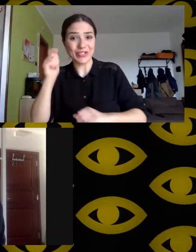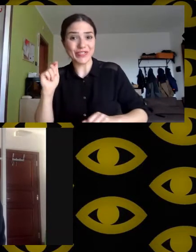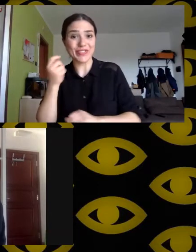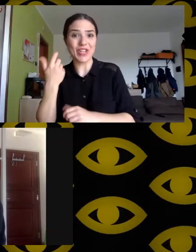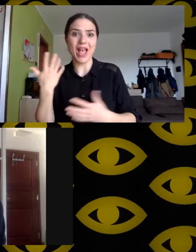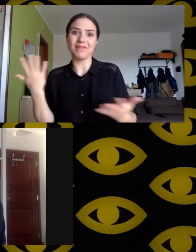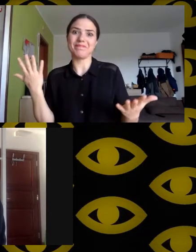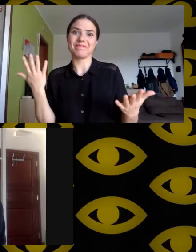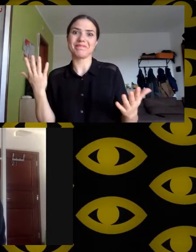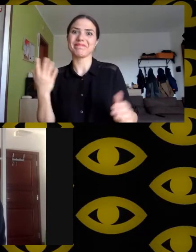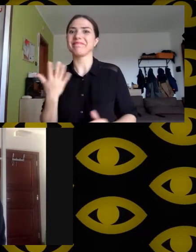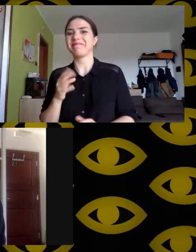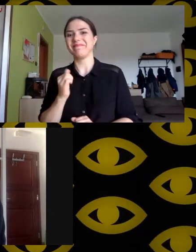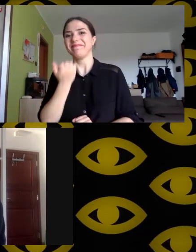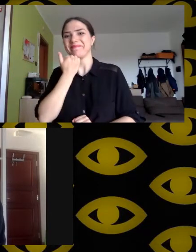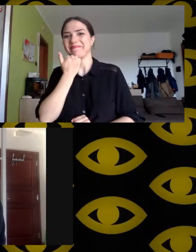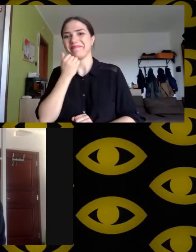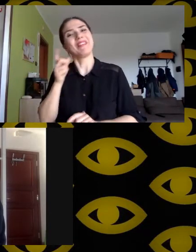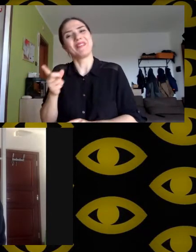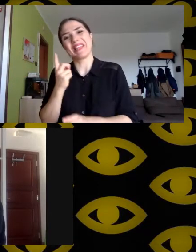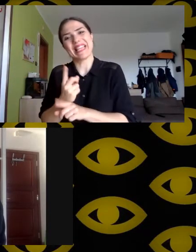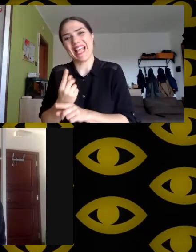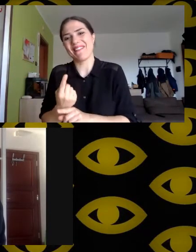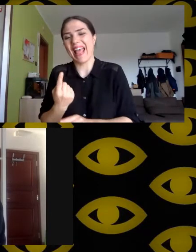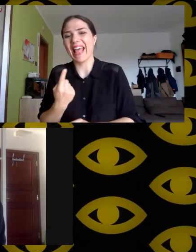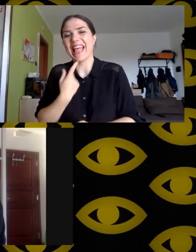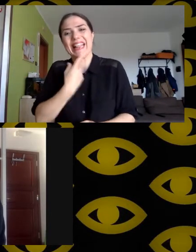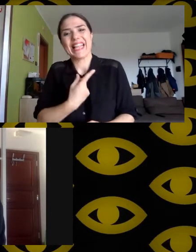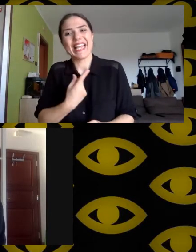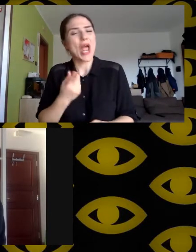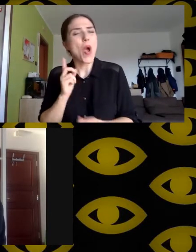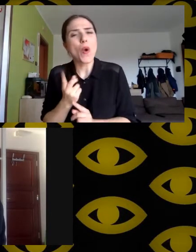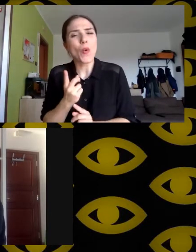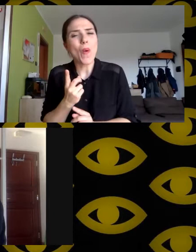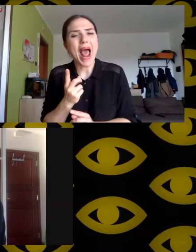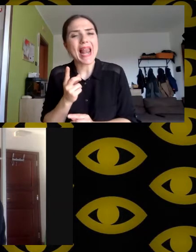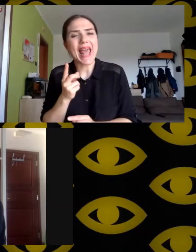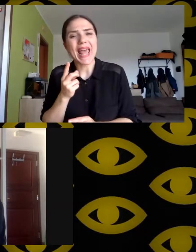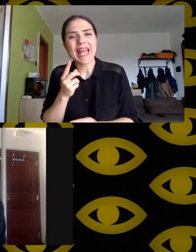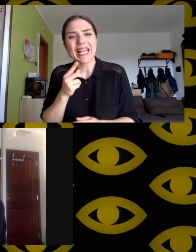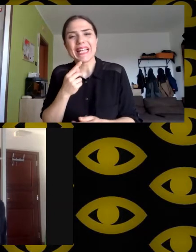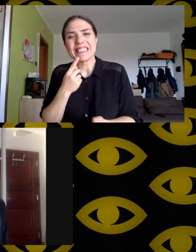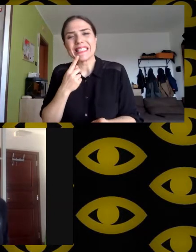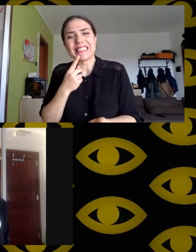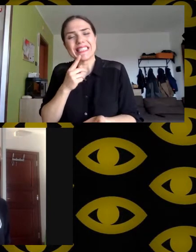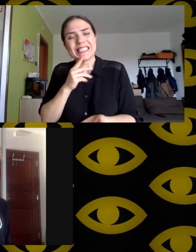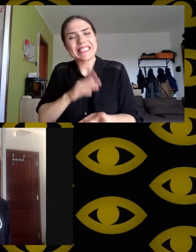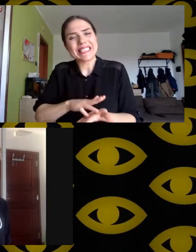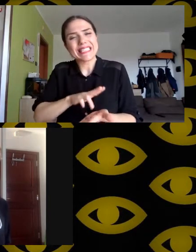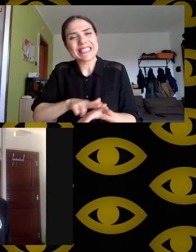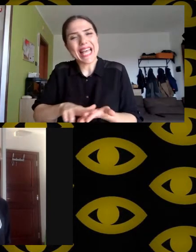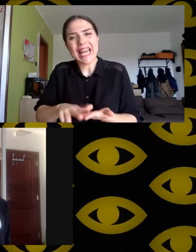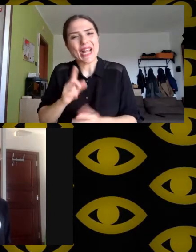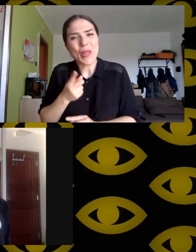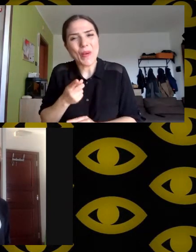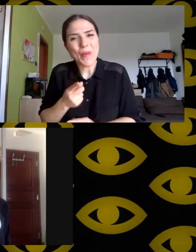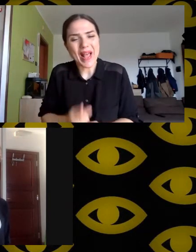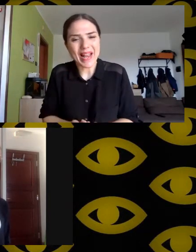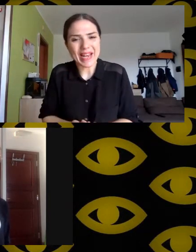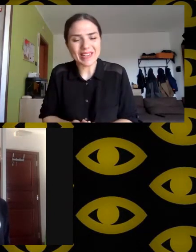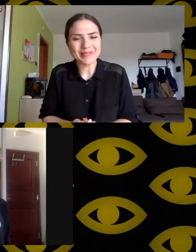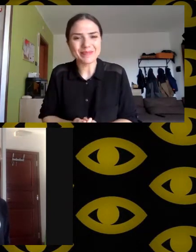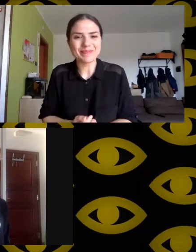che non esiste una ricetta e che non ce la vuoi svelare qui in anteprima, non ci credo. No, Dario, non c'è una